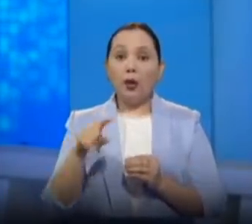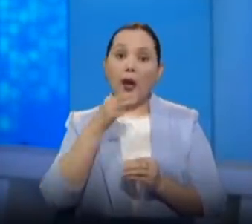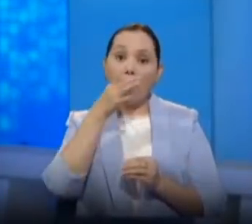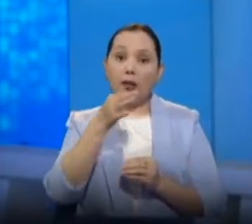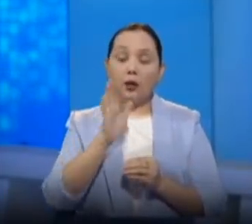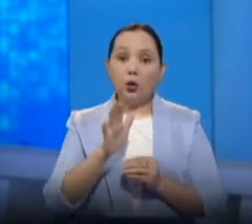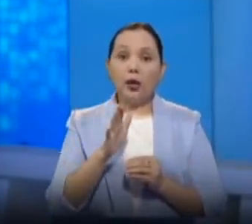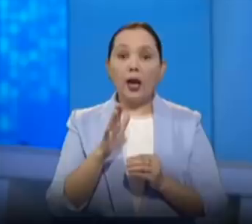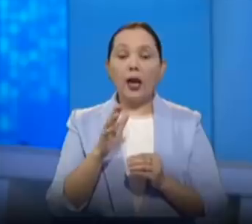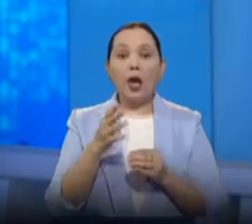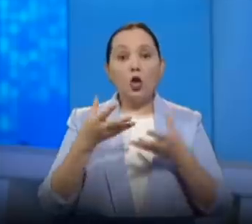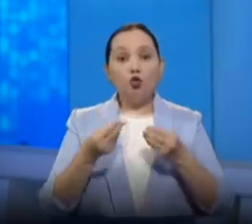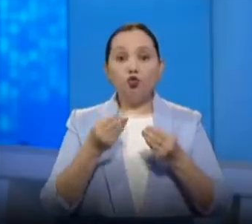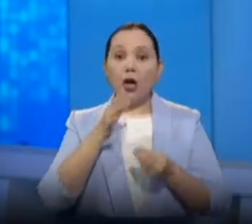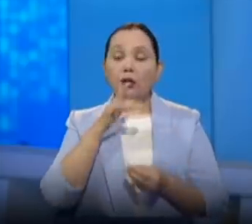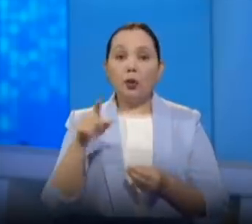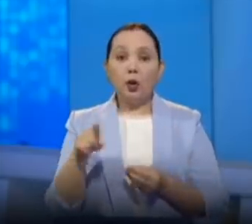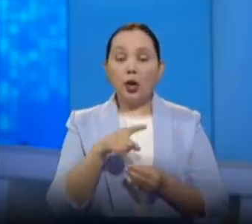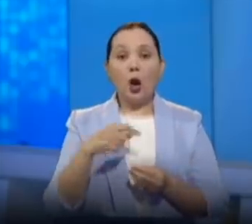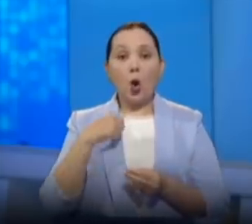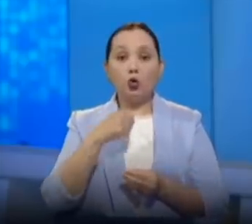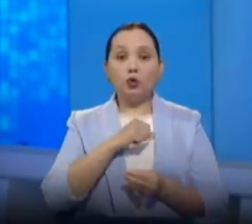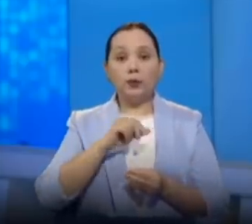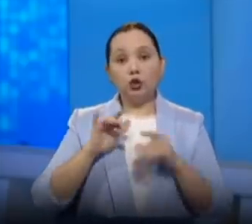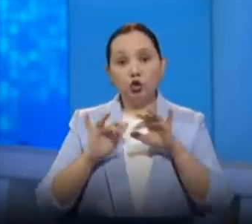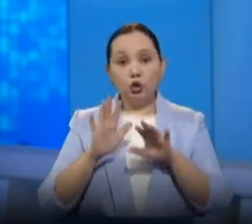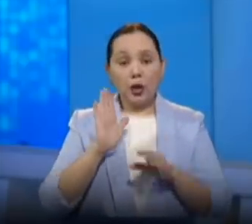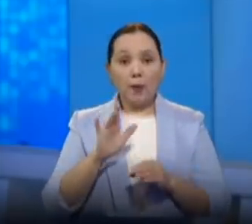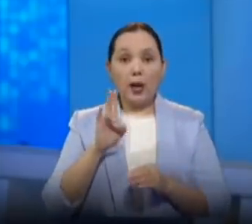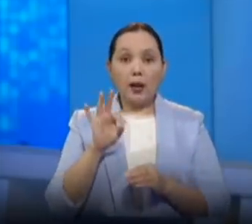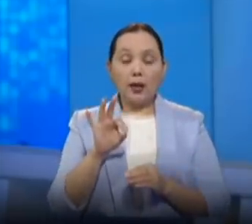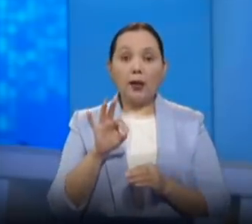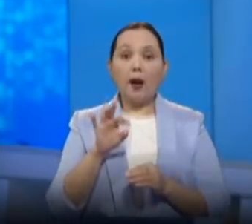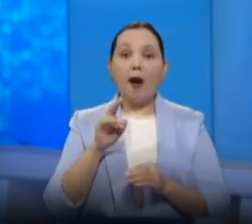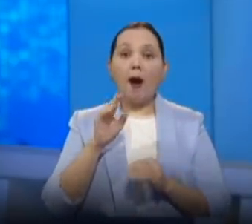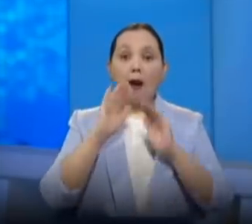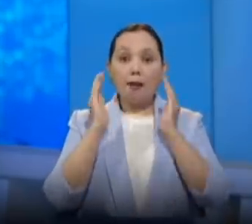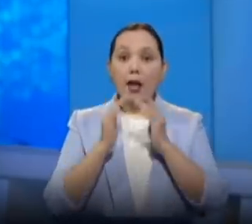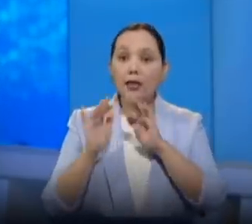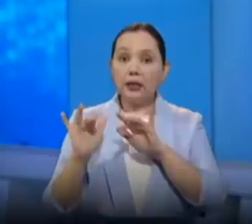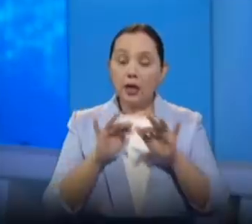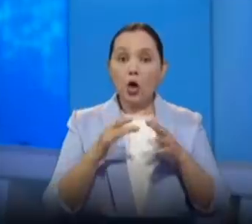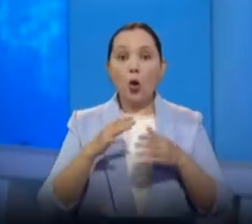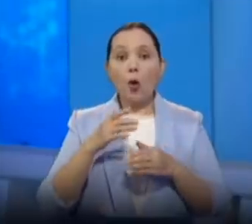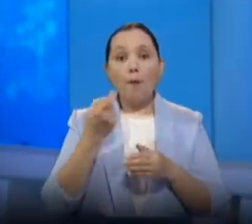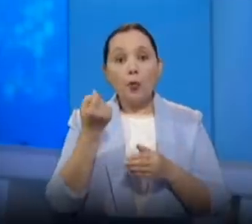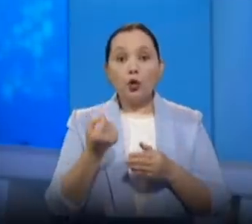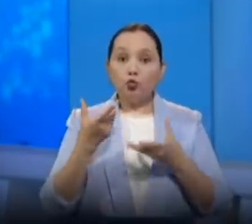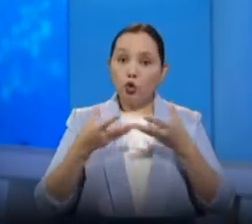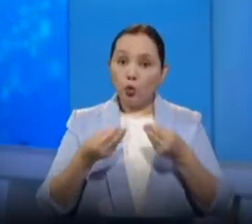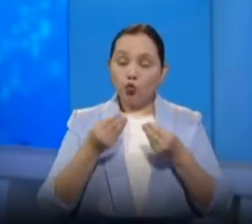aytaylik kuzatish mobaynida ham o'zimiz his qilyapmiz. Negaki karantin tadbirlarini birmuncha